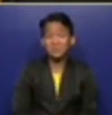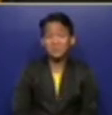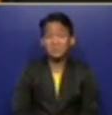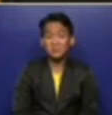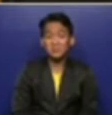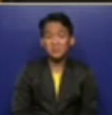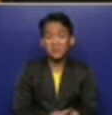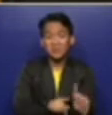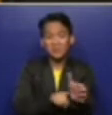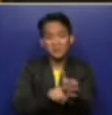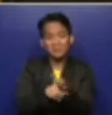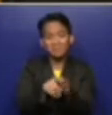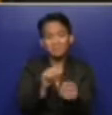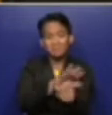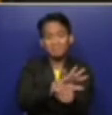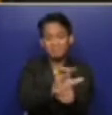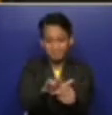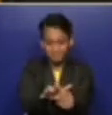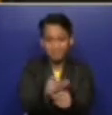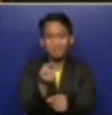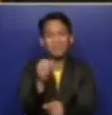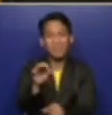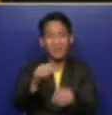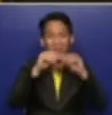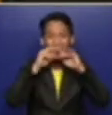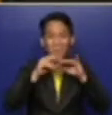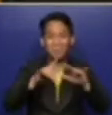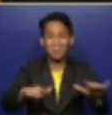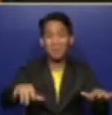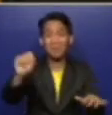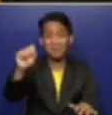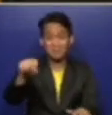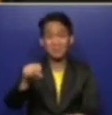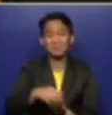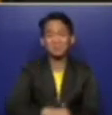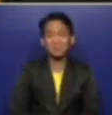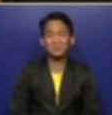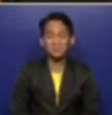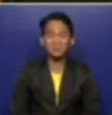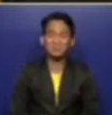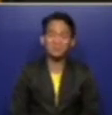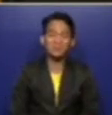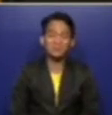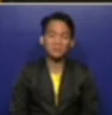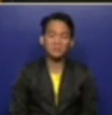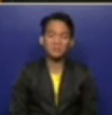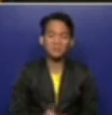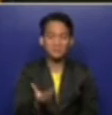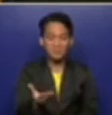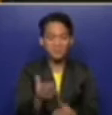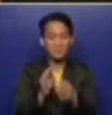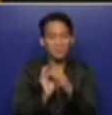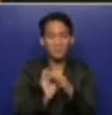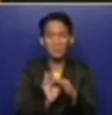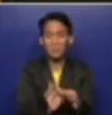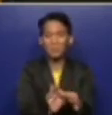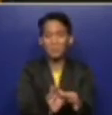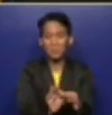ของการแพร่ระบาดของโรคโควิด-19รวมทั้งที่สำคัญก็คือว่าท่านมีความห่วงใยเรื่องความสง